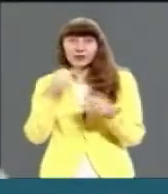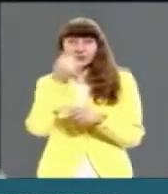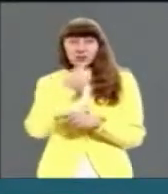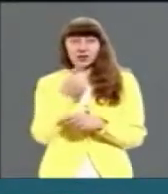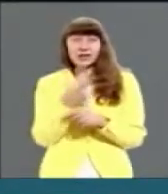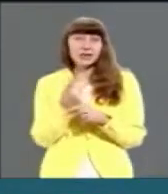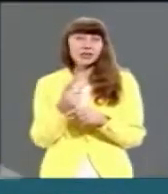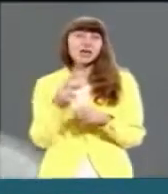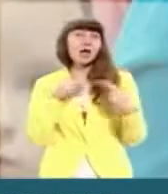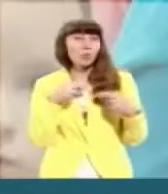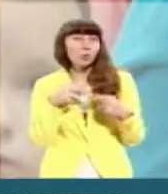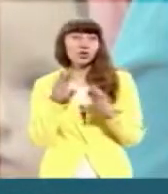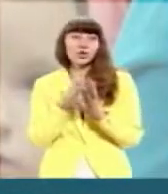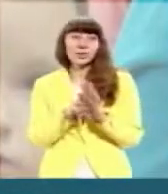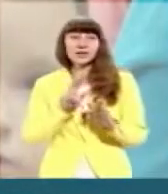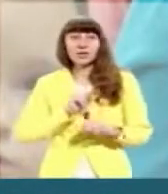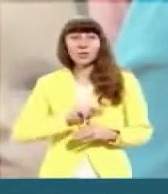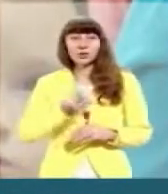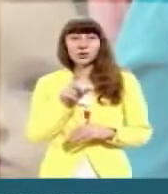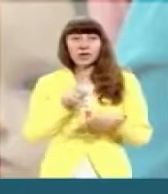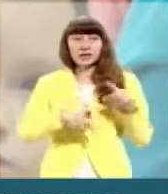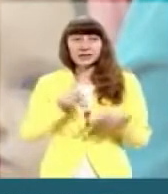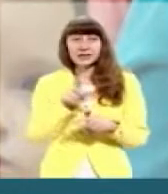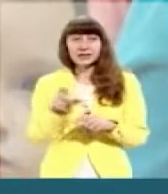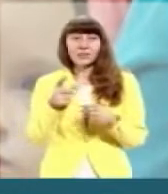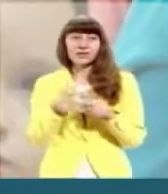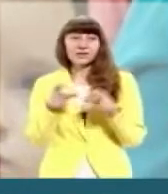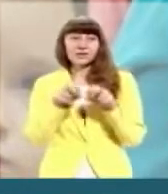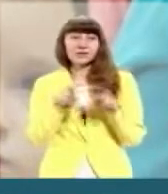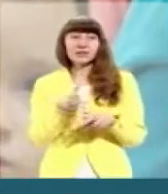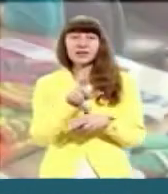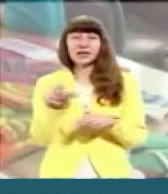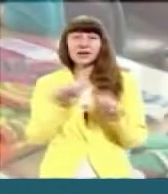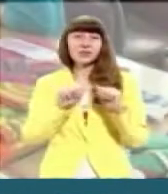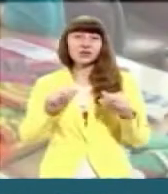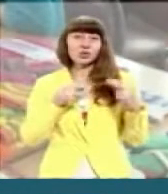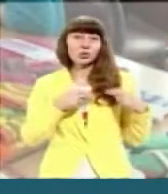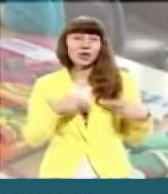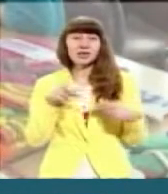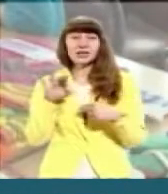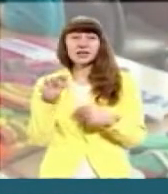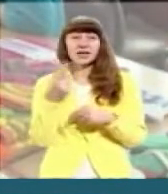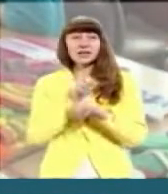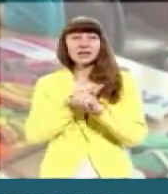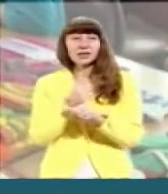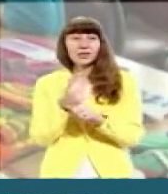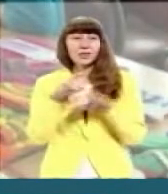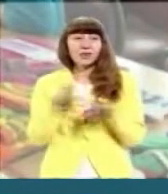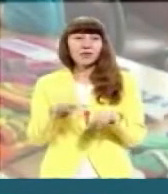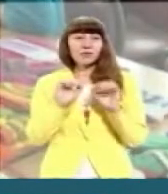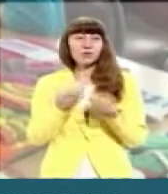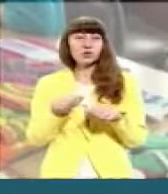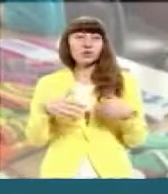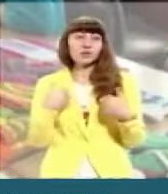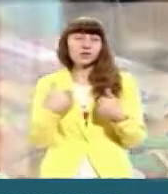распространяться как на работающих, так и неработающих родителей. По словам специалистов Департамента комитета труда и социальной защиты, этим правом воспользуются